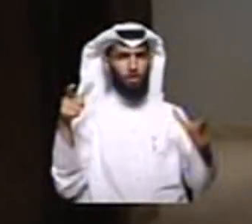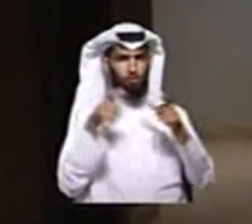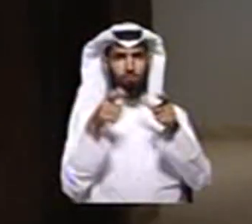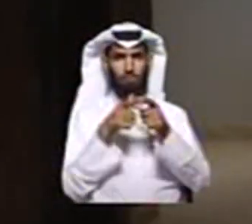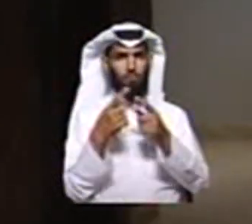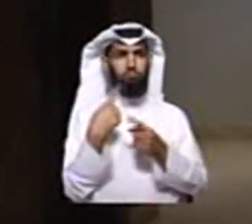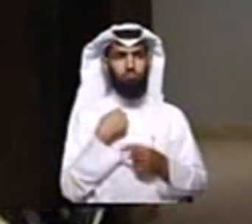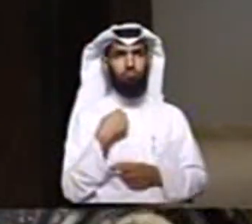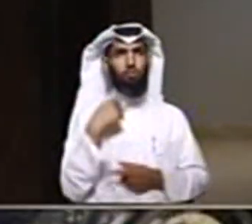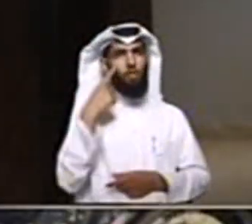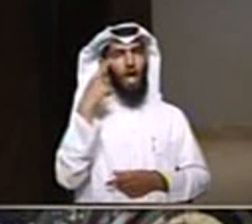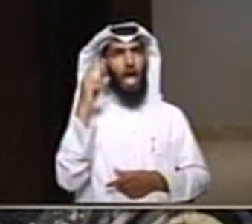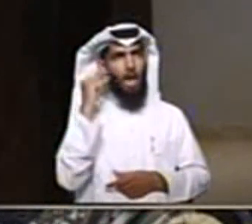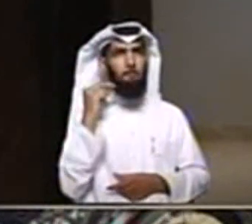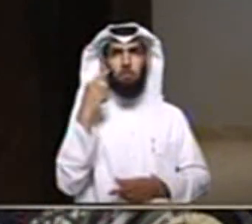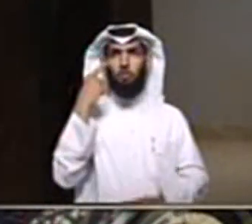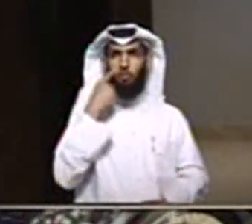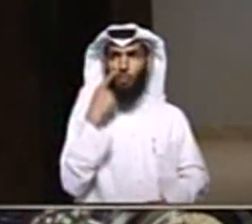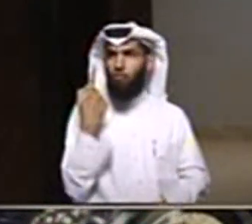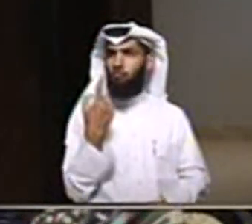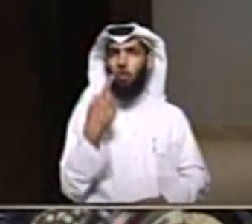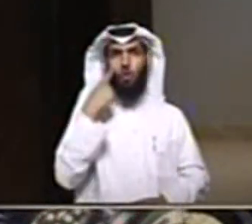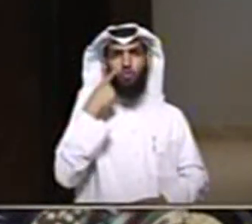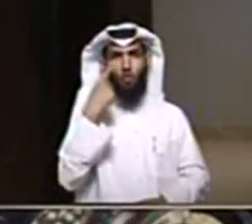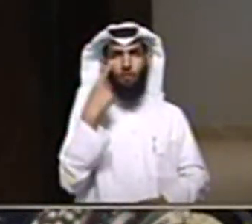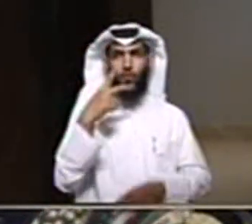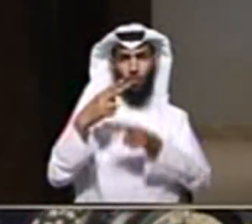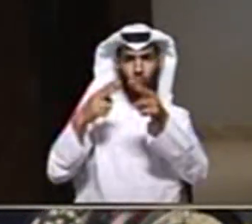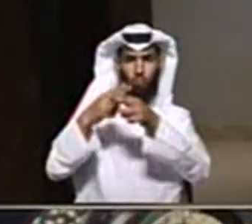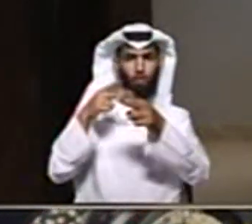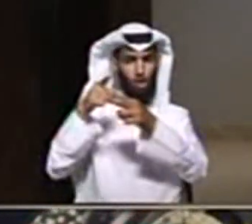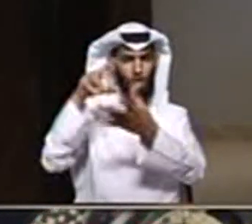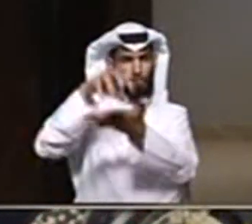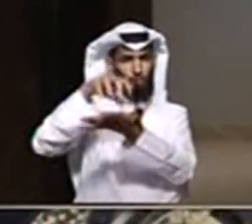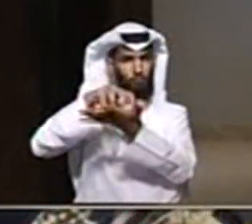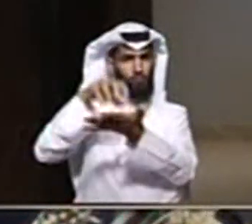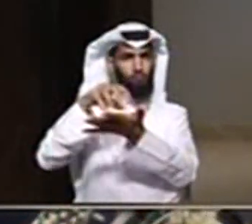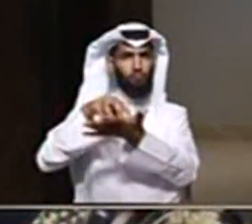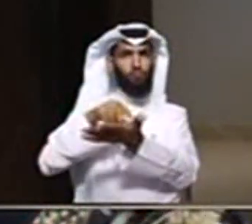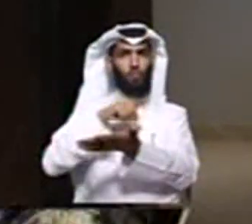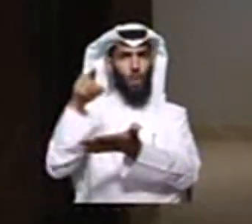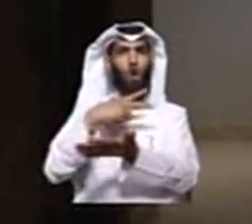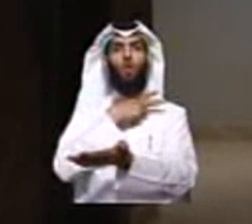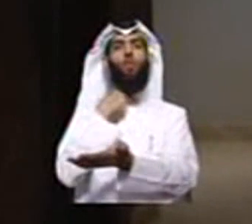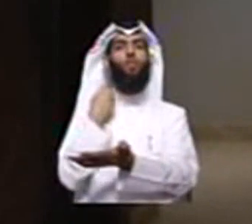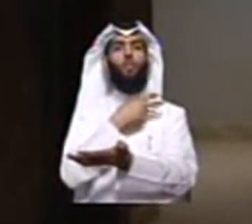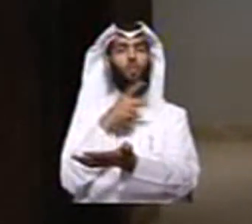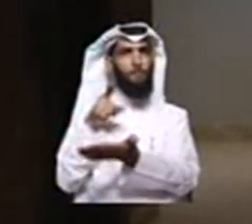إن إحنا نشوف الكويت كدولة وكحكومة